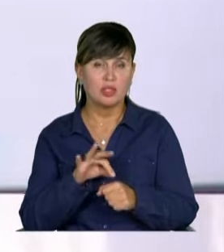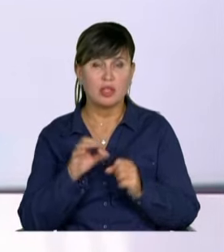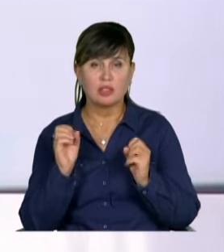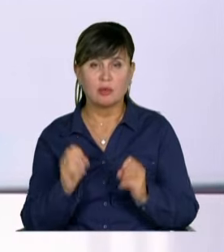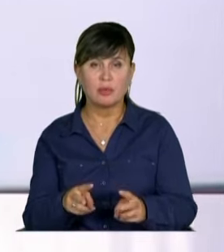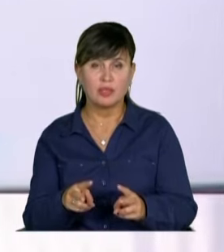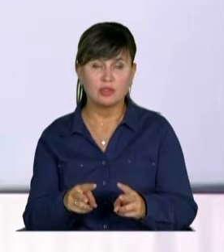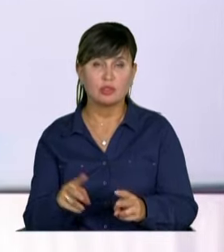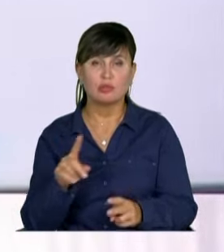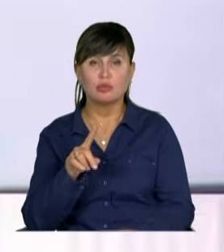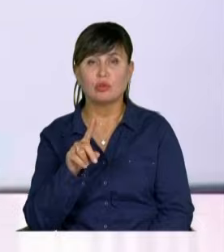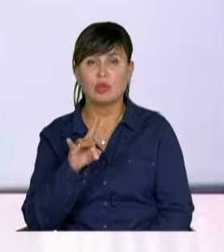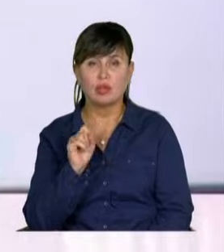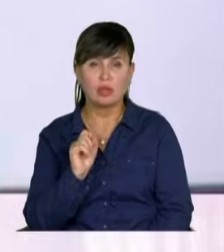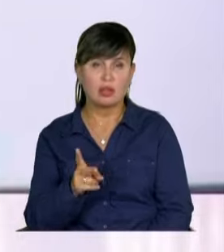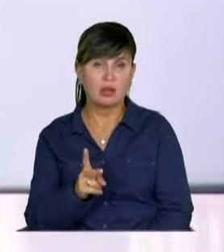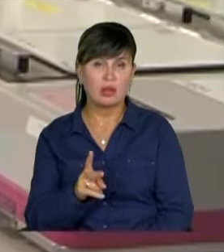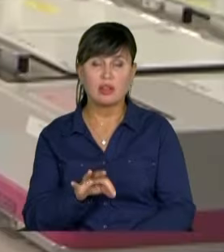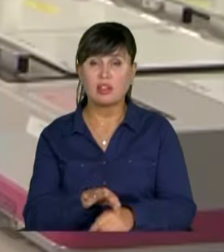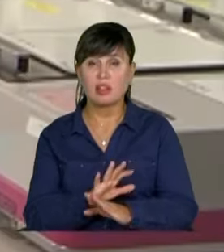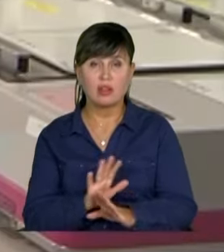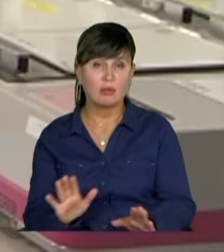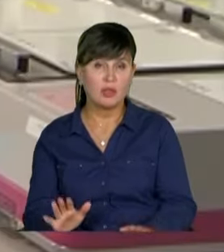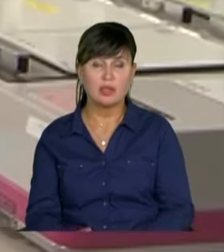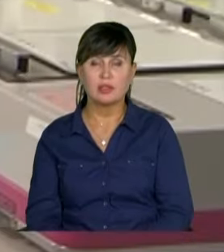что рак к сожалению не болит